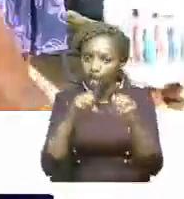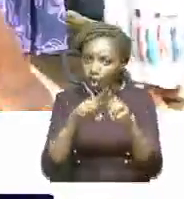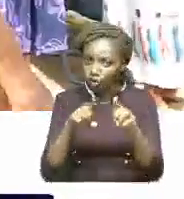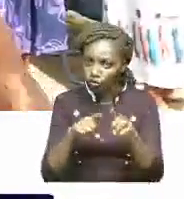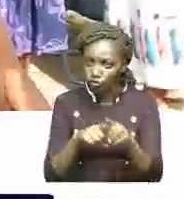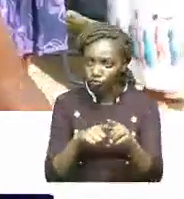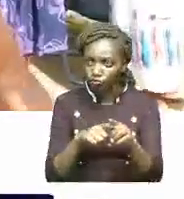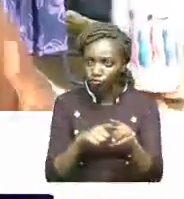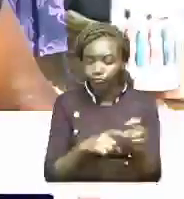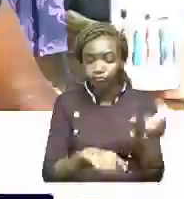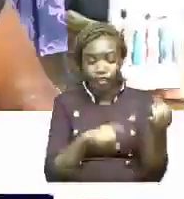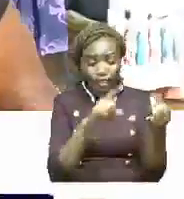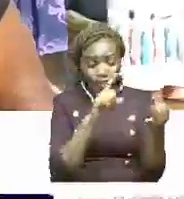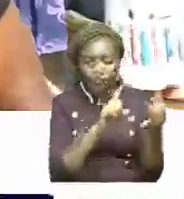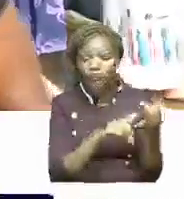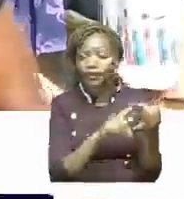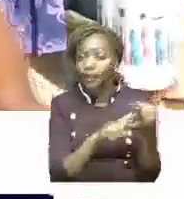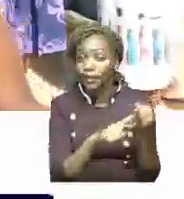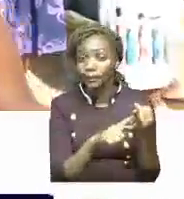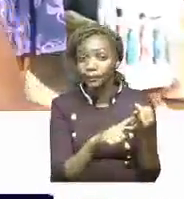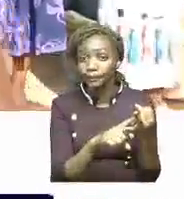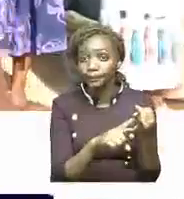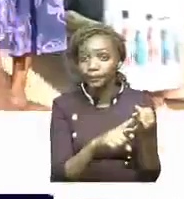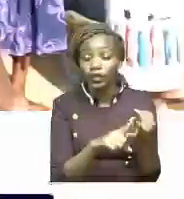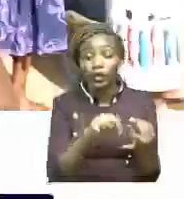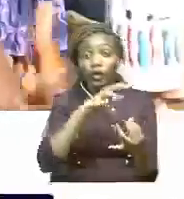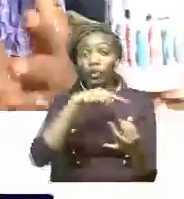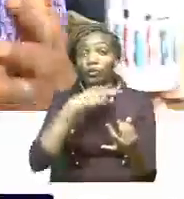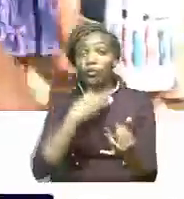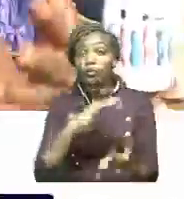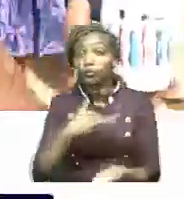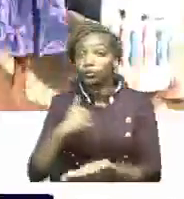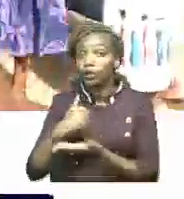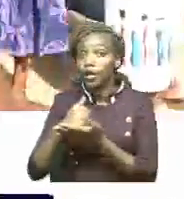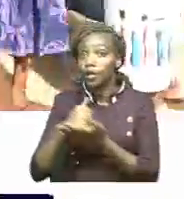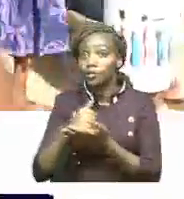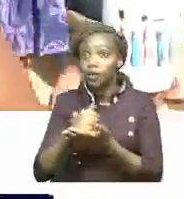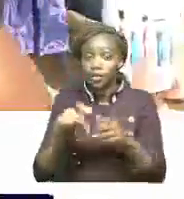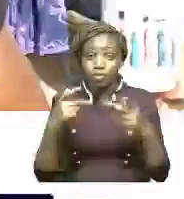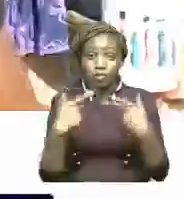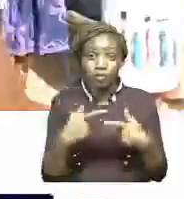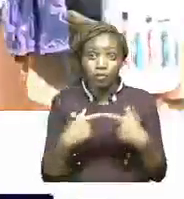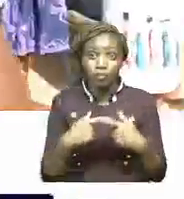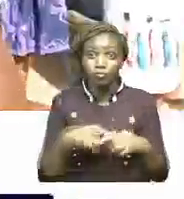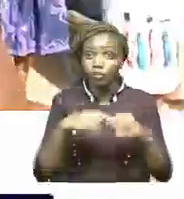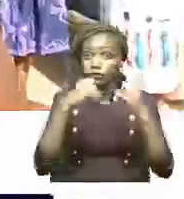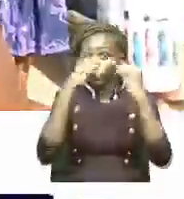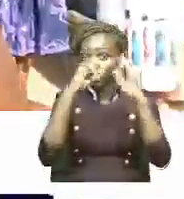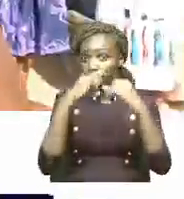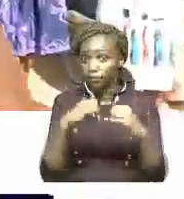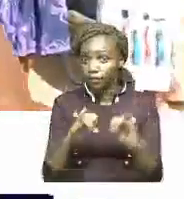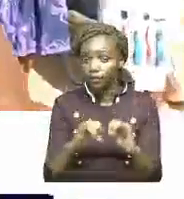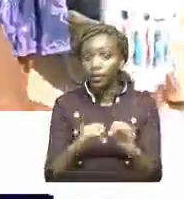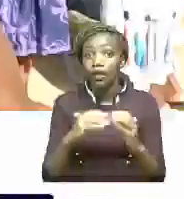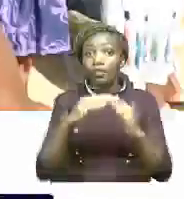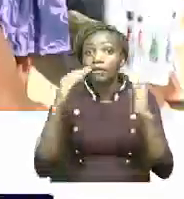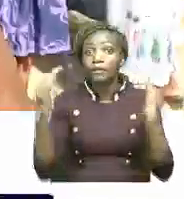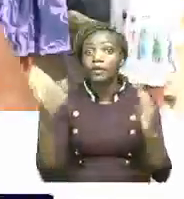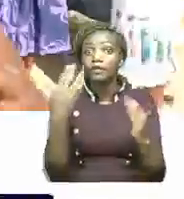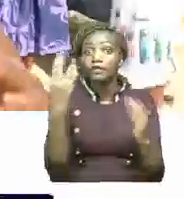kando na upanuzi wa uchumi, na kusaidia utekelezaji wa Big Four agenda ya Mheshimiwa Rais Uhuru Kenyatta, vile